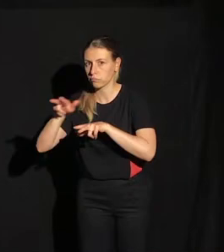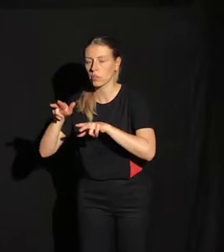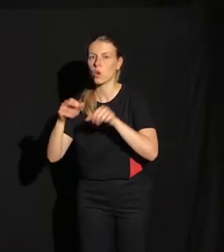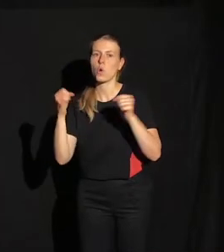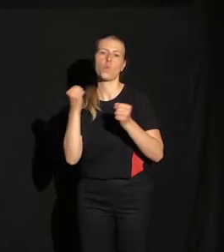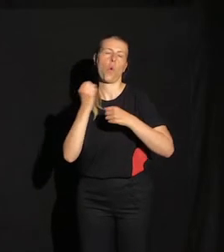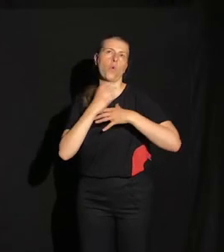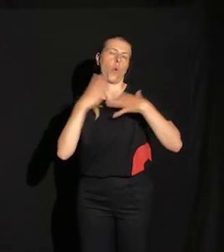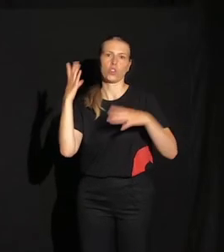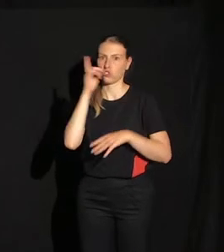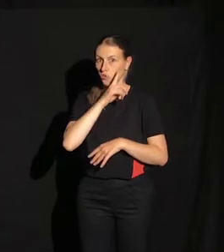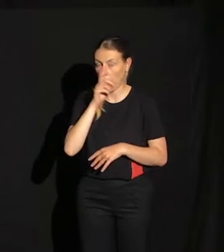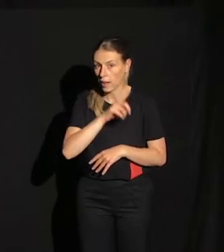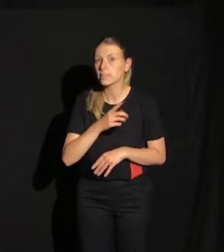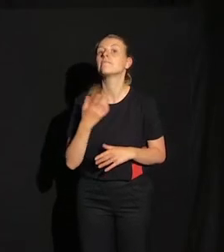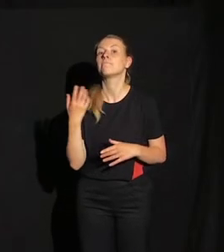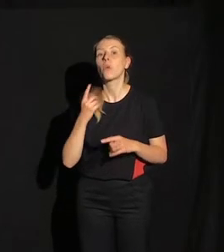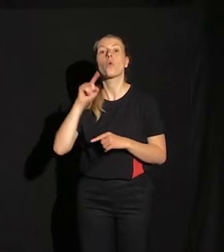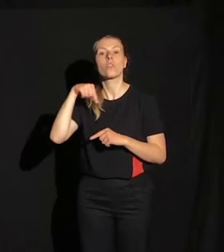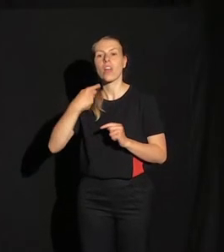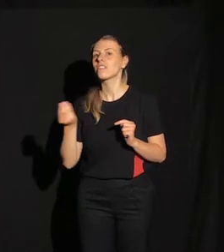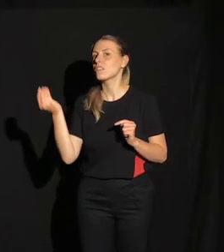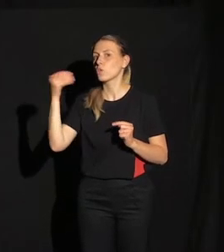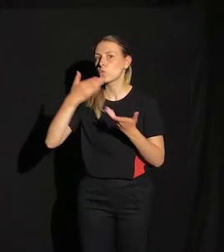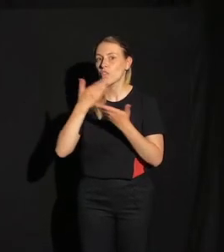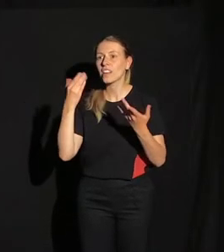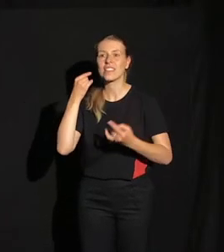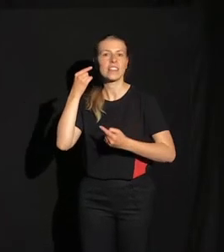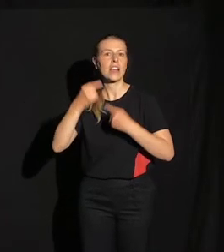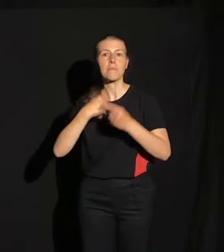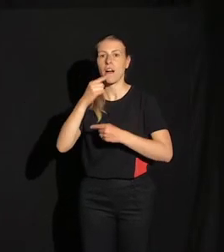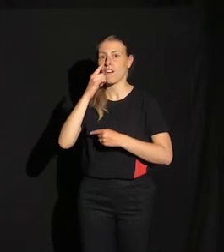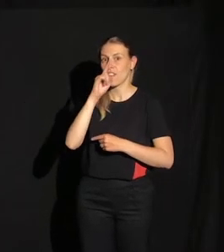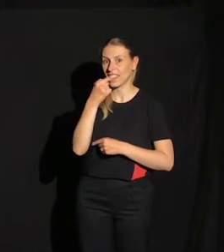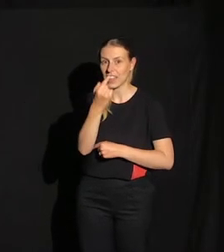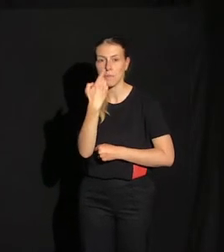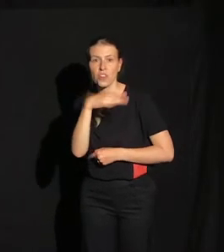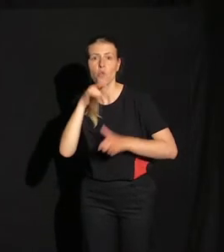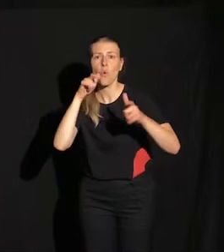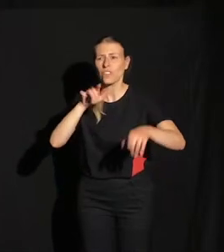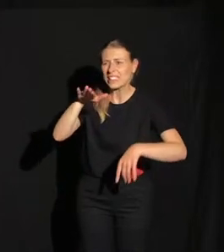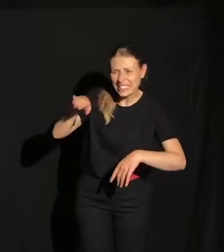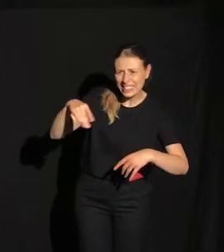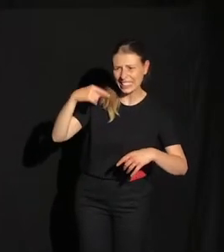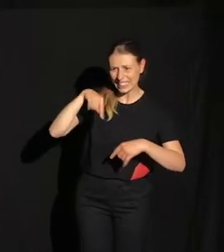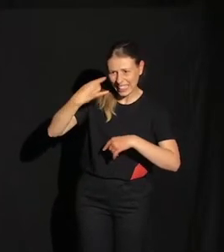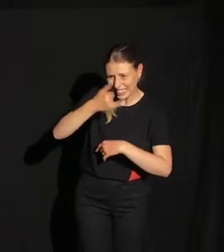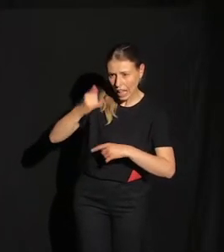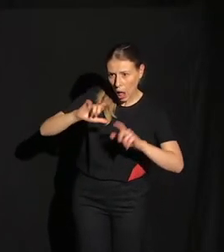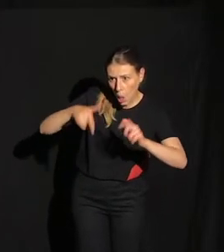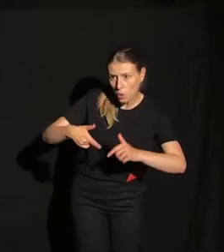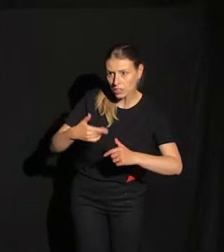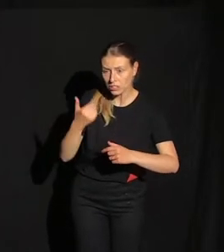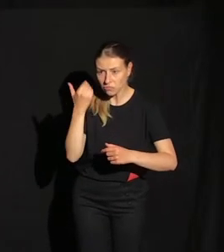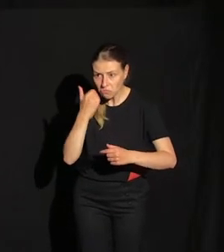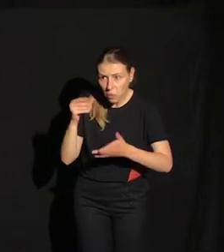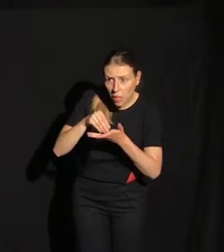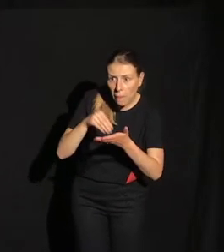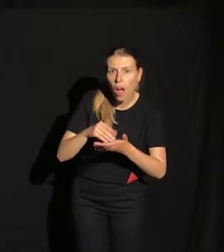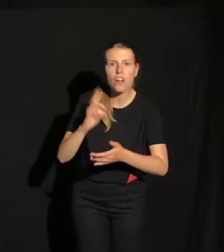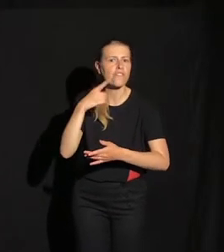Und dann kam es eigentlich dazu, dass immer wenn ihr gerufen habt, hey Leute, nächstes Jahr geht's los, haben wir uns gemeldet. Und